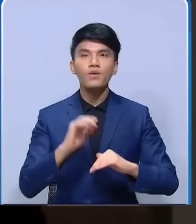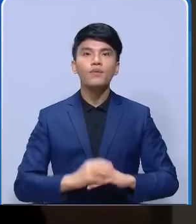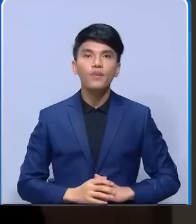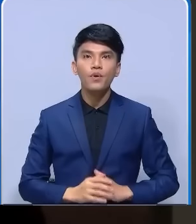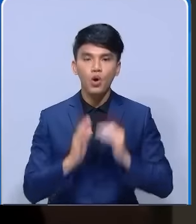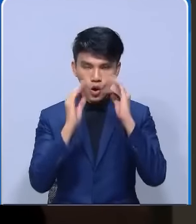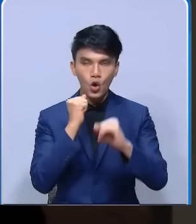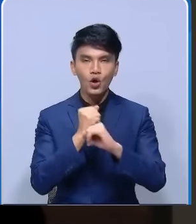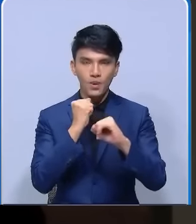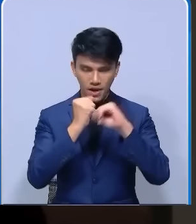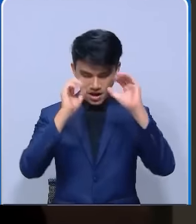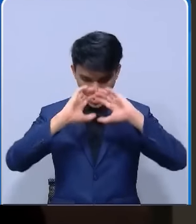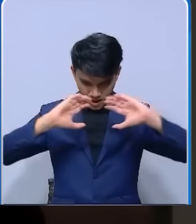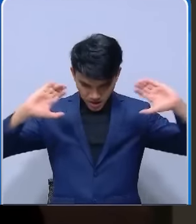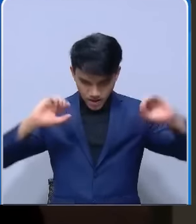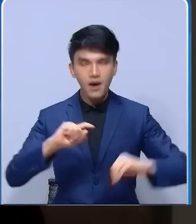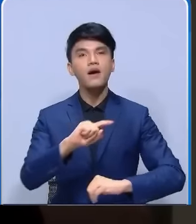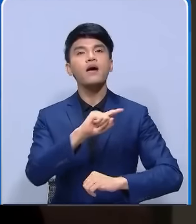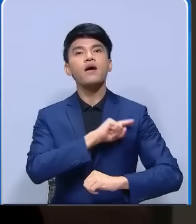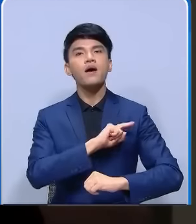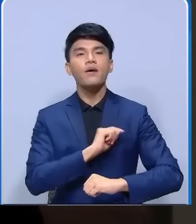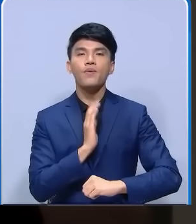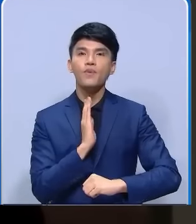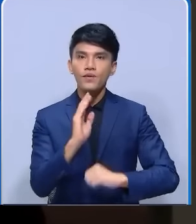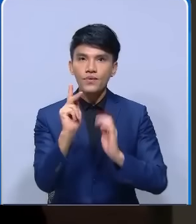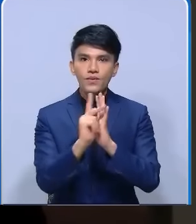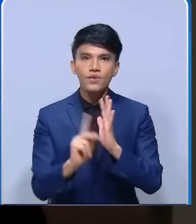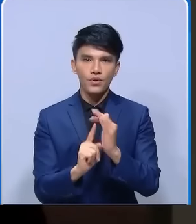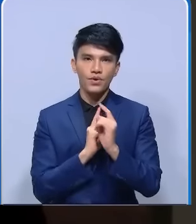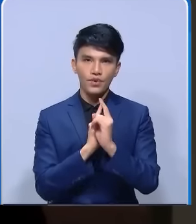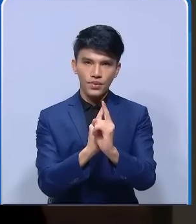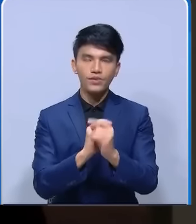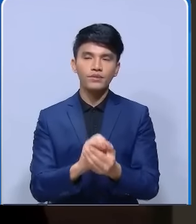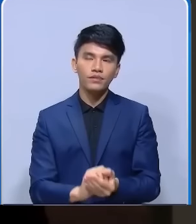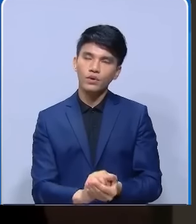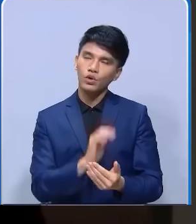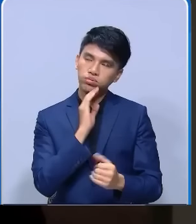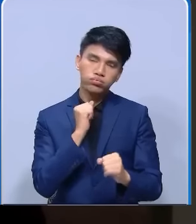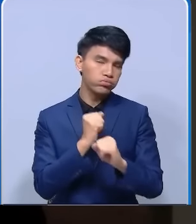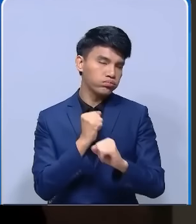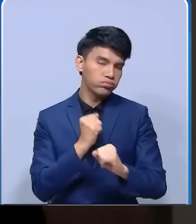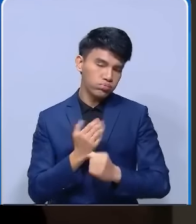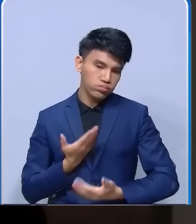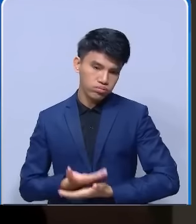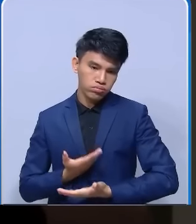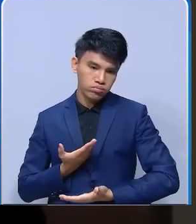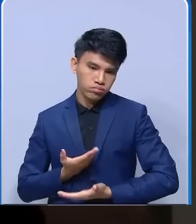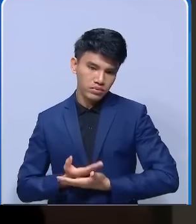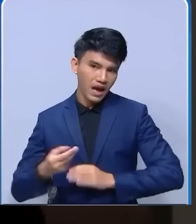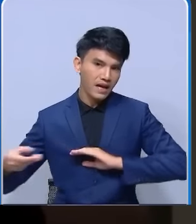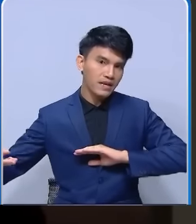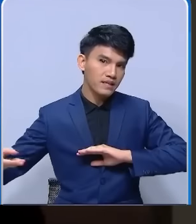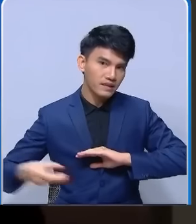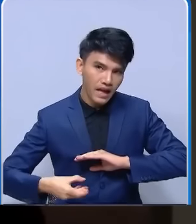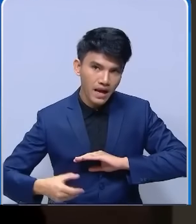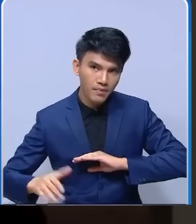รัฐหรือหนงานรัฐเนี่ยจะมีหน้าที่รับผิดชอบโดยตรงตามกฎหมายซึ่งถ้าไม่มีการดำเนินการจ่ายเนี่ยก็อาจจะมีเสี่ยงที่